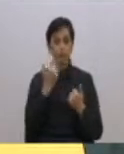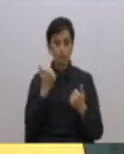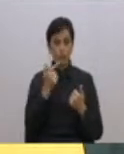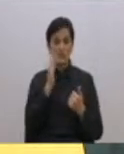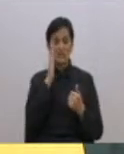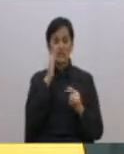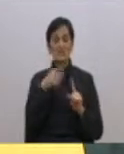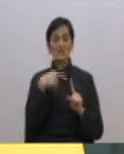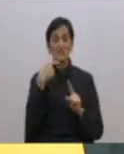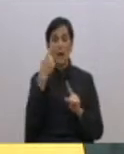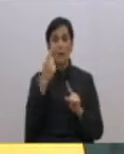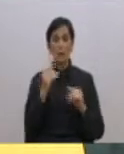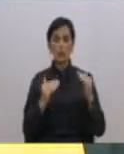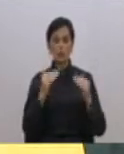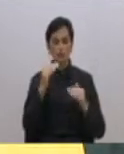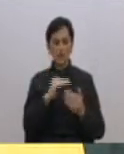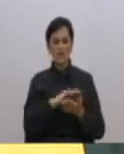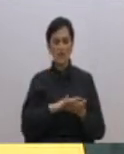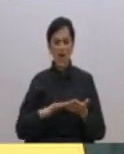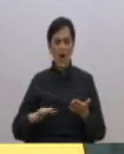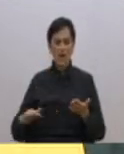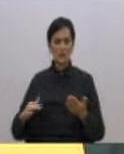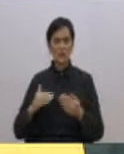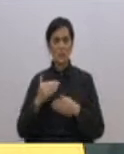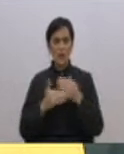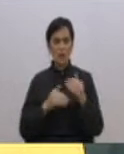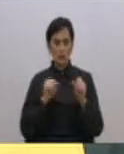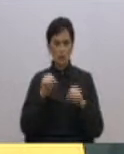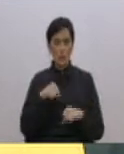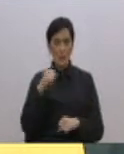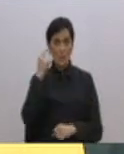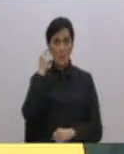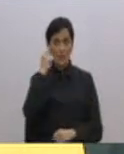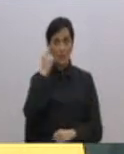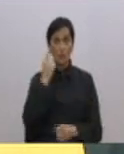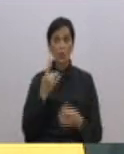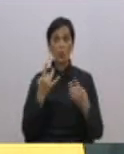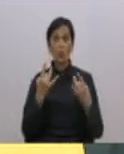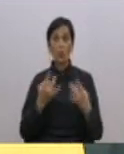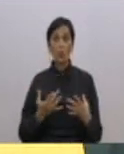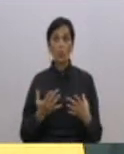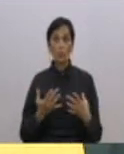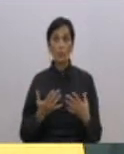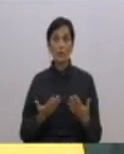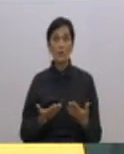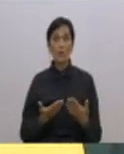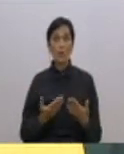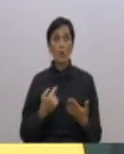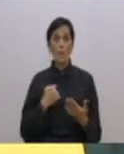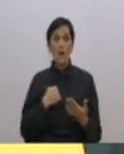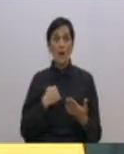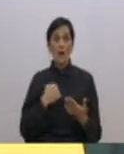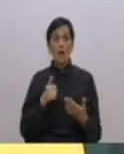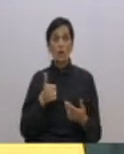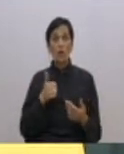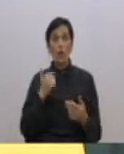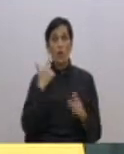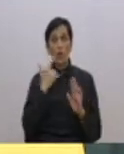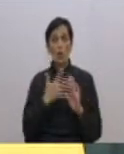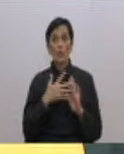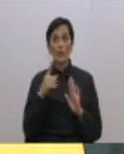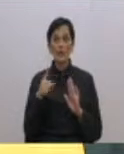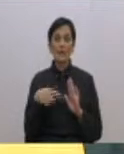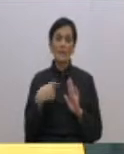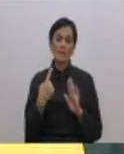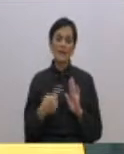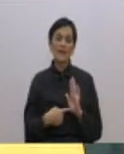სამომავლოდ ოღონდ შედარებით უფრო ხანგრძლივ პერსპექტივაში შეიძლება ამზე ფიქრი უბრალოდ მე როგორც მივხვდი კითხვა